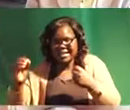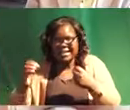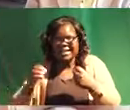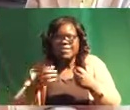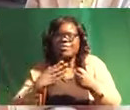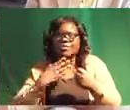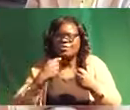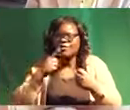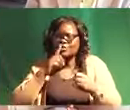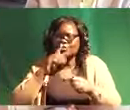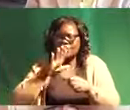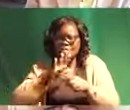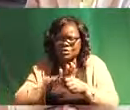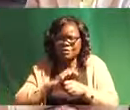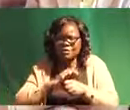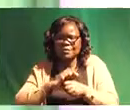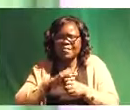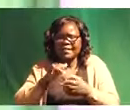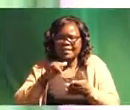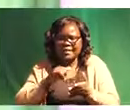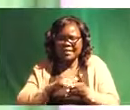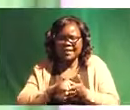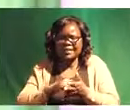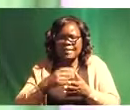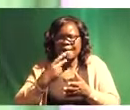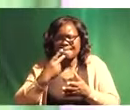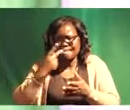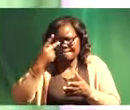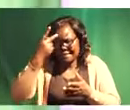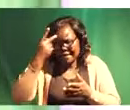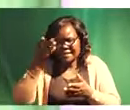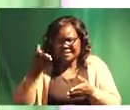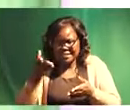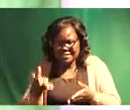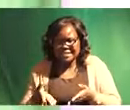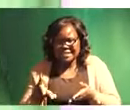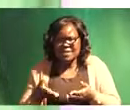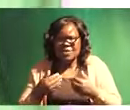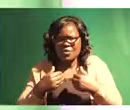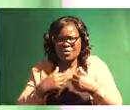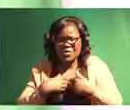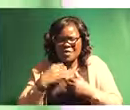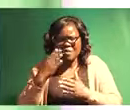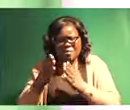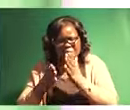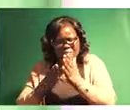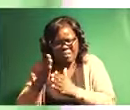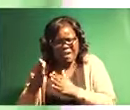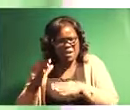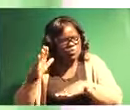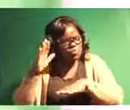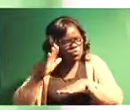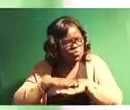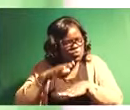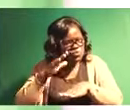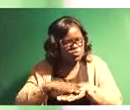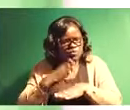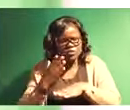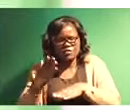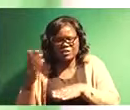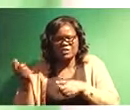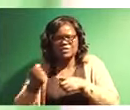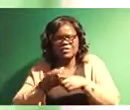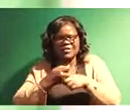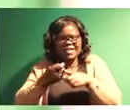nataka niwahakikishie wazazi wa hapa, tuko na mpango kamili ya mambo ya